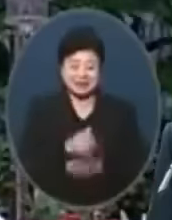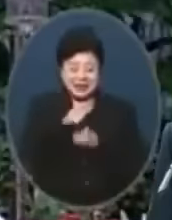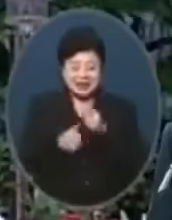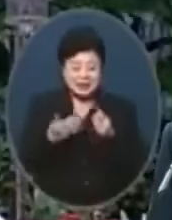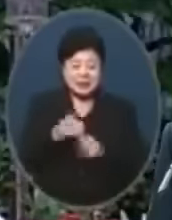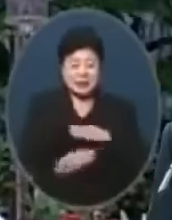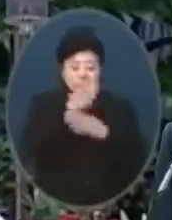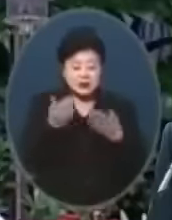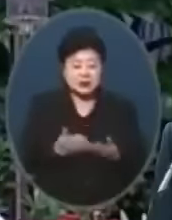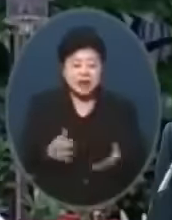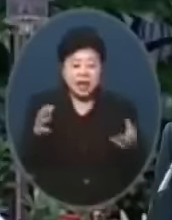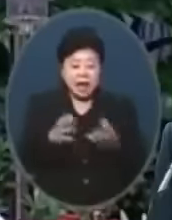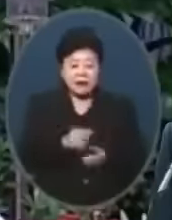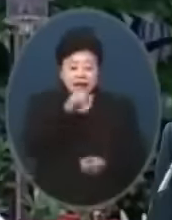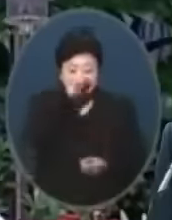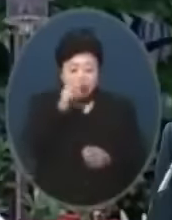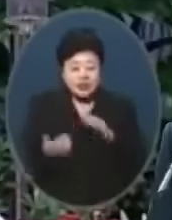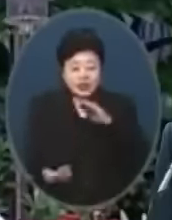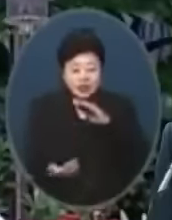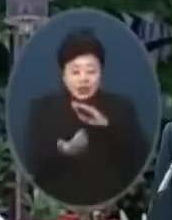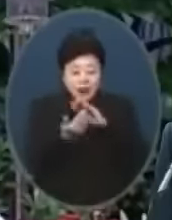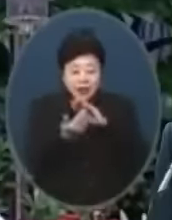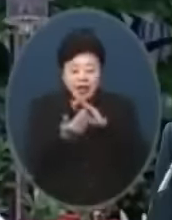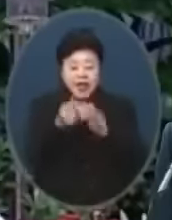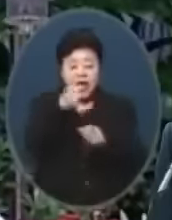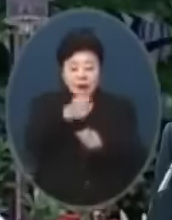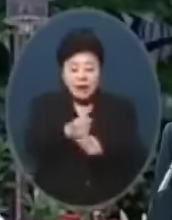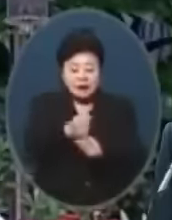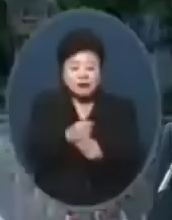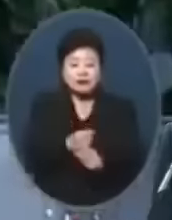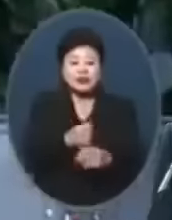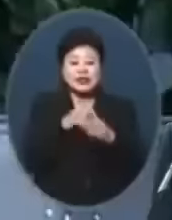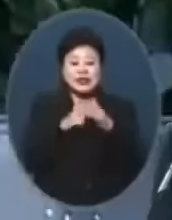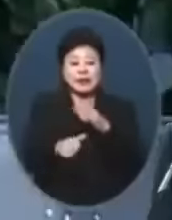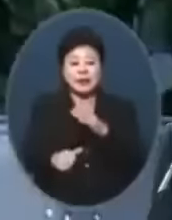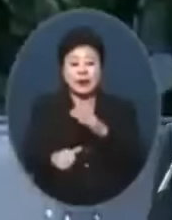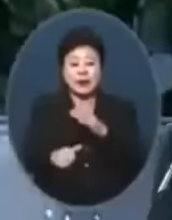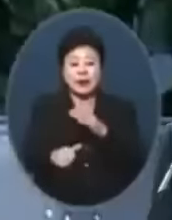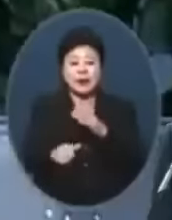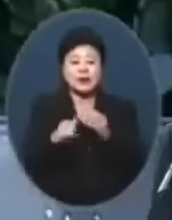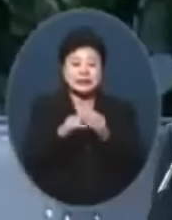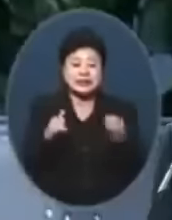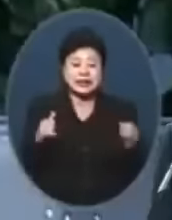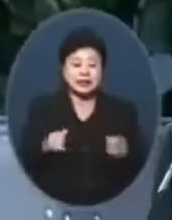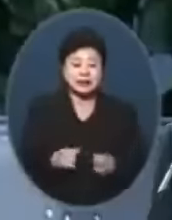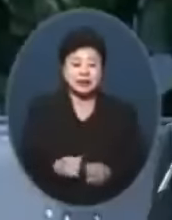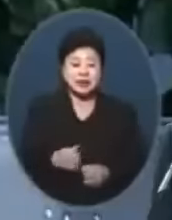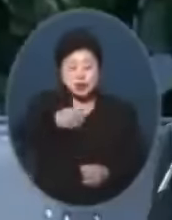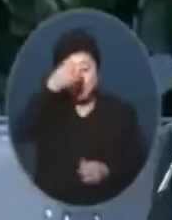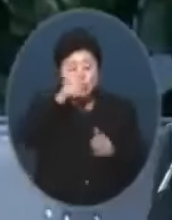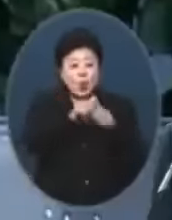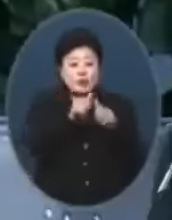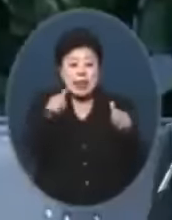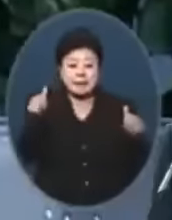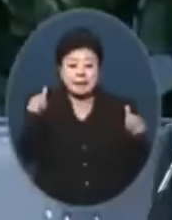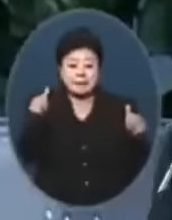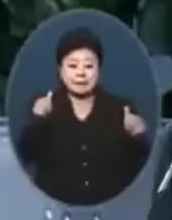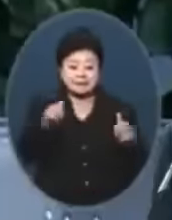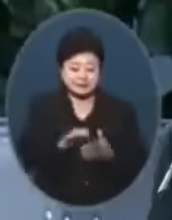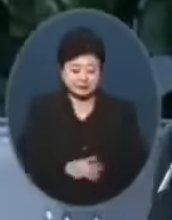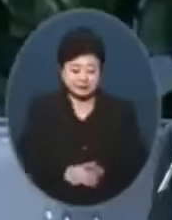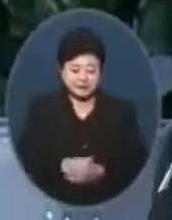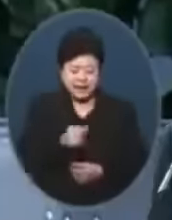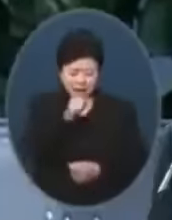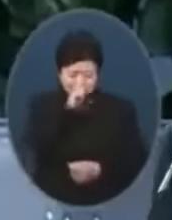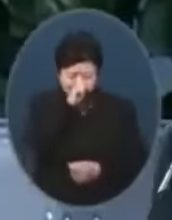하나님께서 모든 것이 합력하여 선을 이루도록 만드신 대표적인 인물이 성경의 요셉인 것입니다. 요셉은